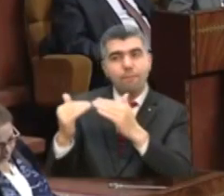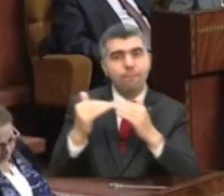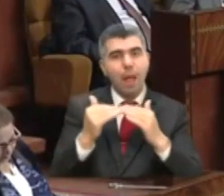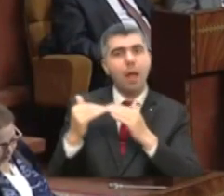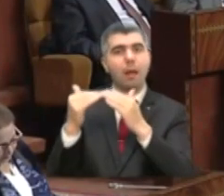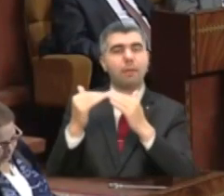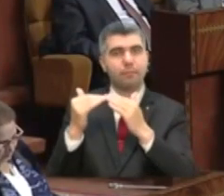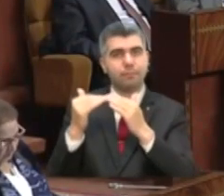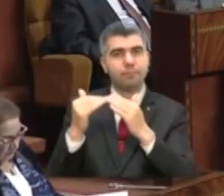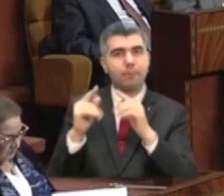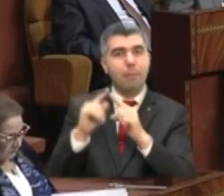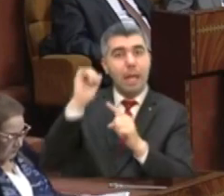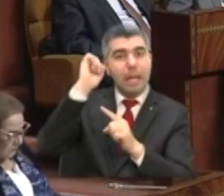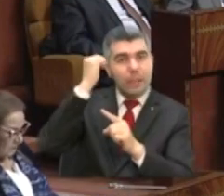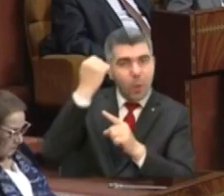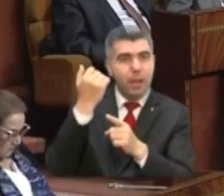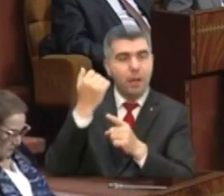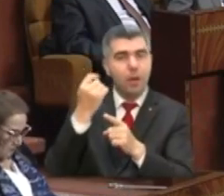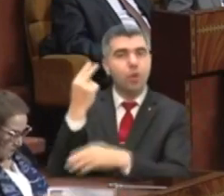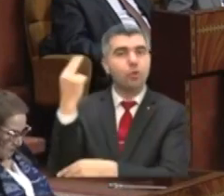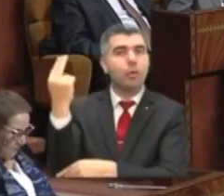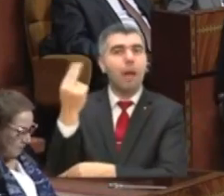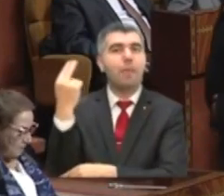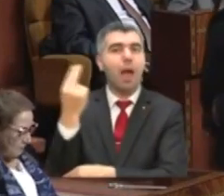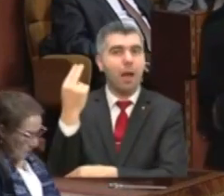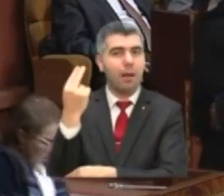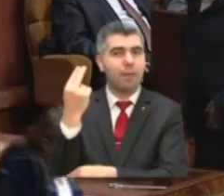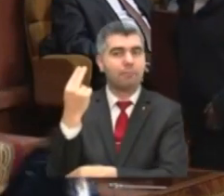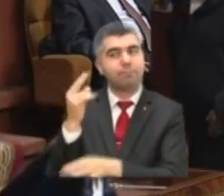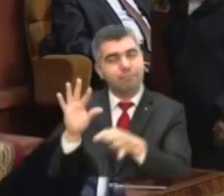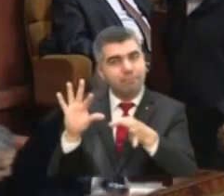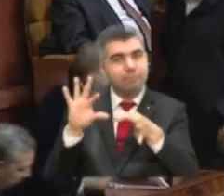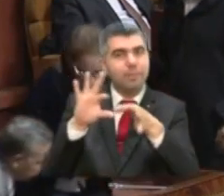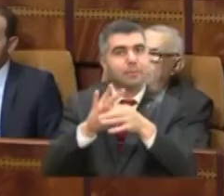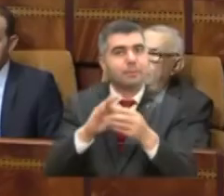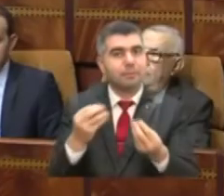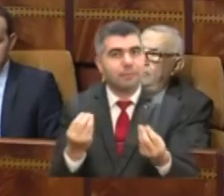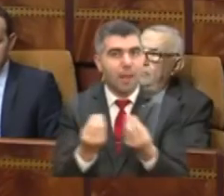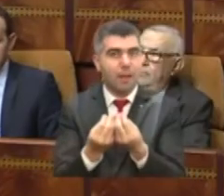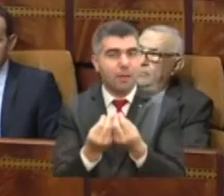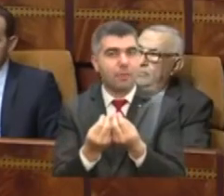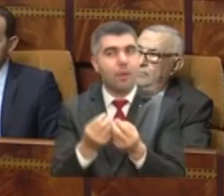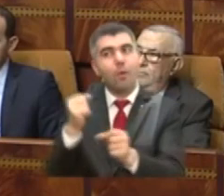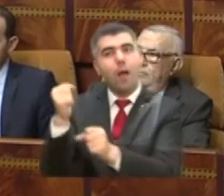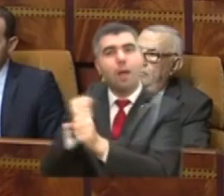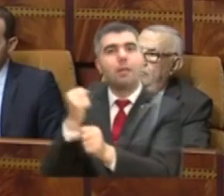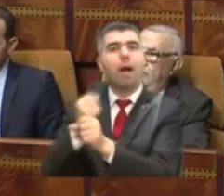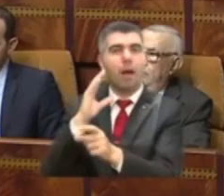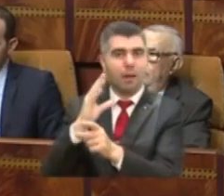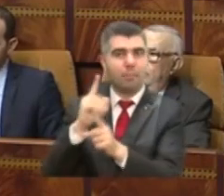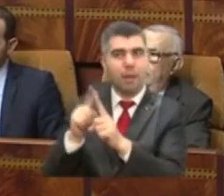بين التكوين المهني والتعليم العام من جهة، وبين التعليم والتكوين والتشغيل من جهة